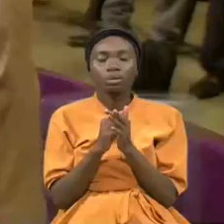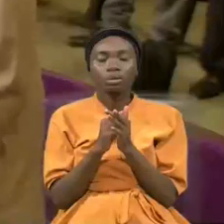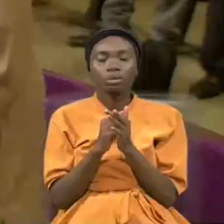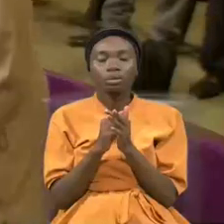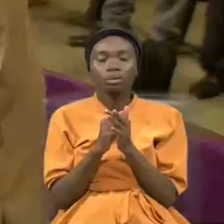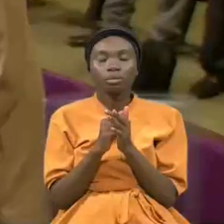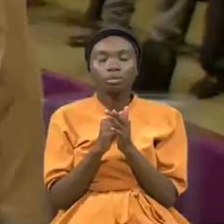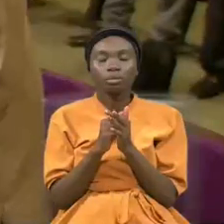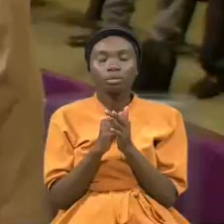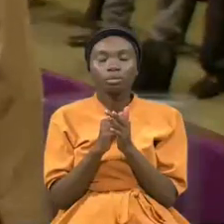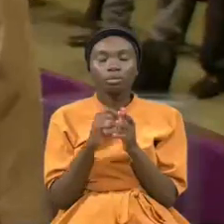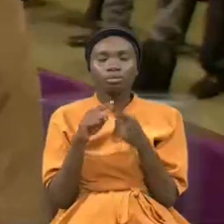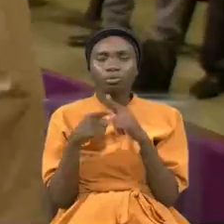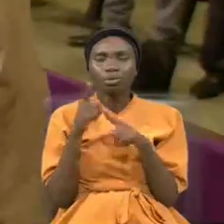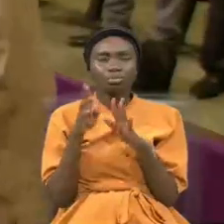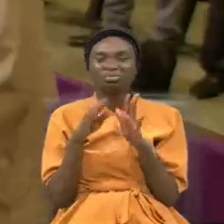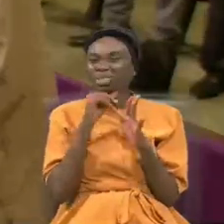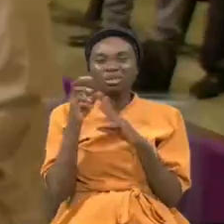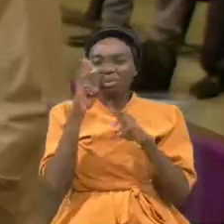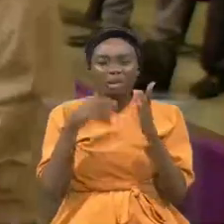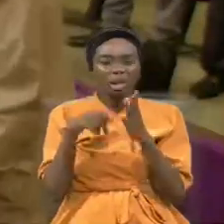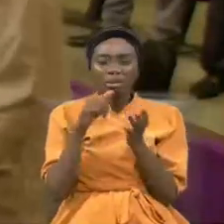La pression, ne vous en faites pas.